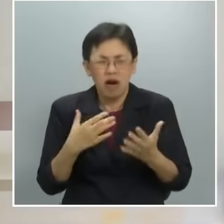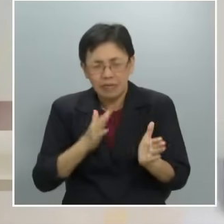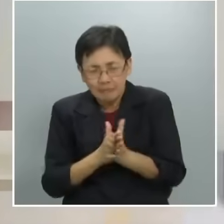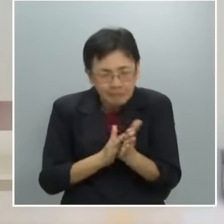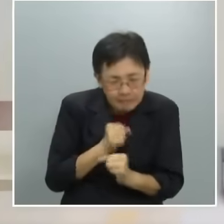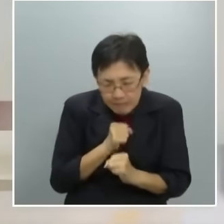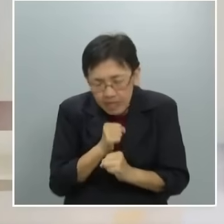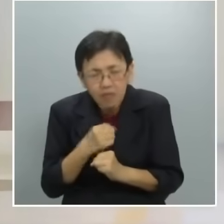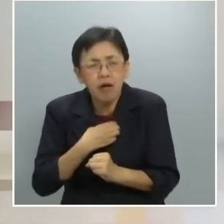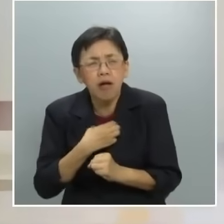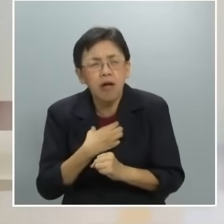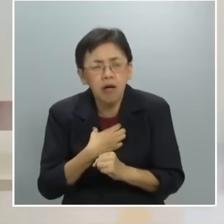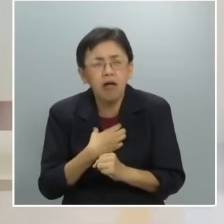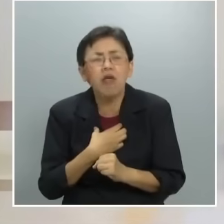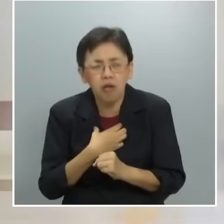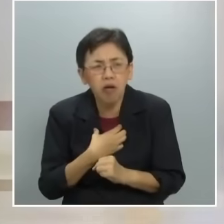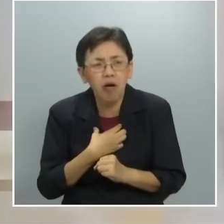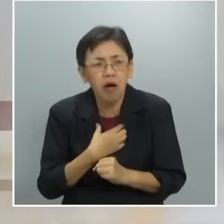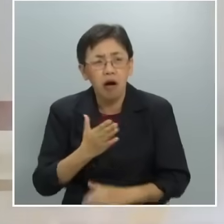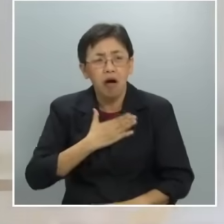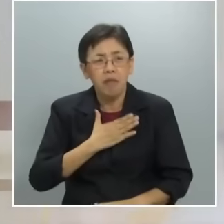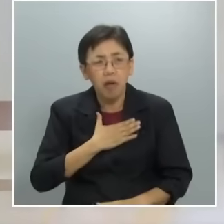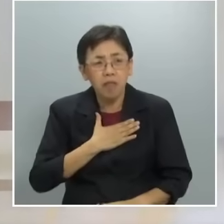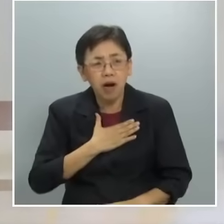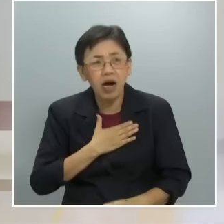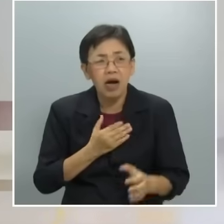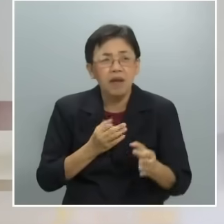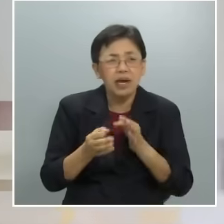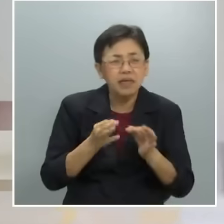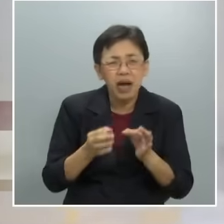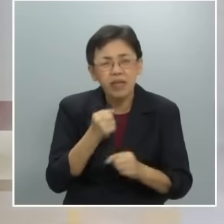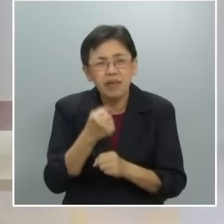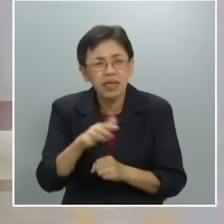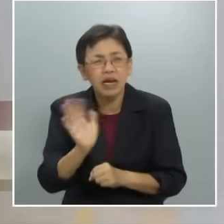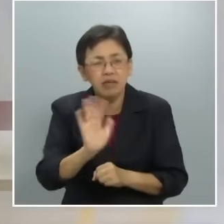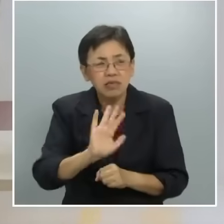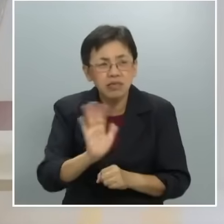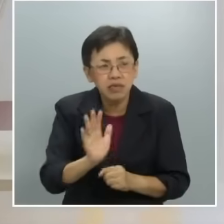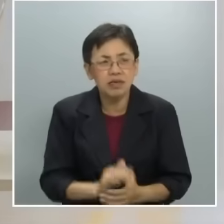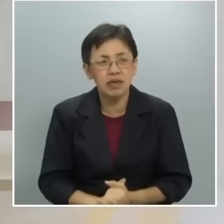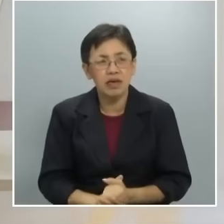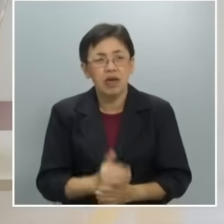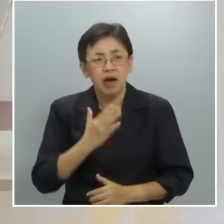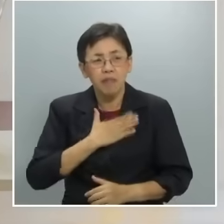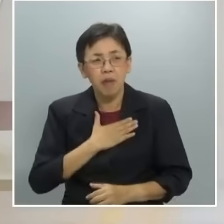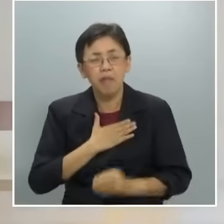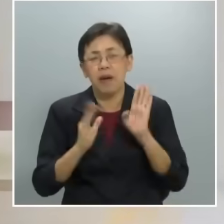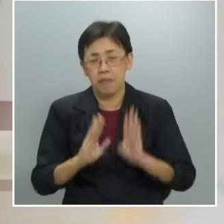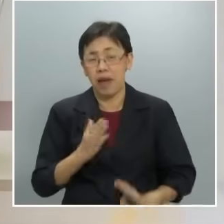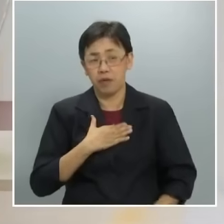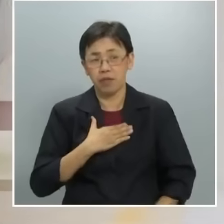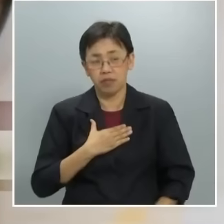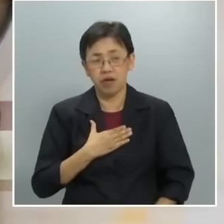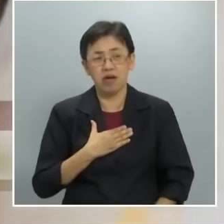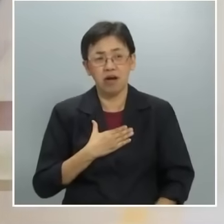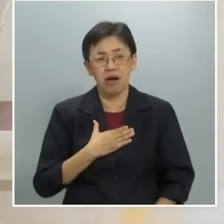ตรงนี้แล้วมันถ้าเกิดมันผมไม่ได้มาอธิบายทำไมถึงทำไม่ได้ผมก็ไม่ใช่ผมลักษณะผมไม่ได้เป็น